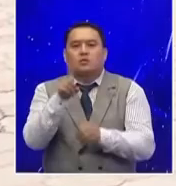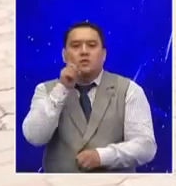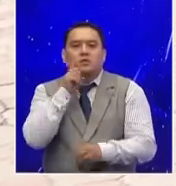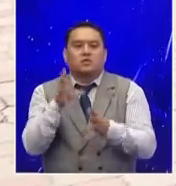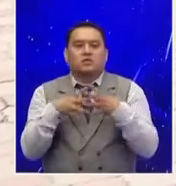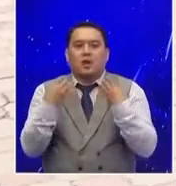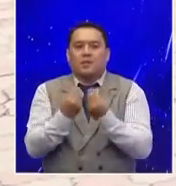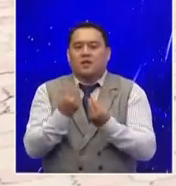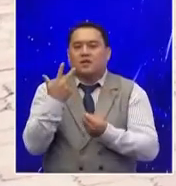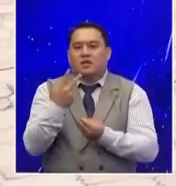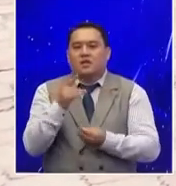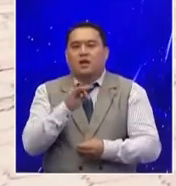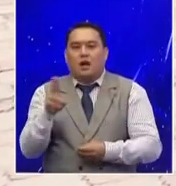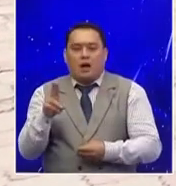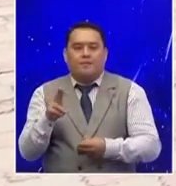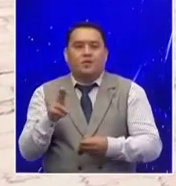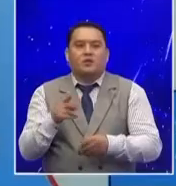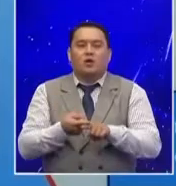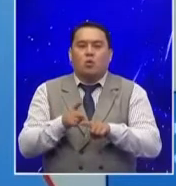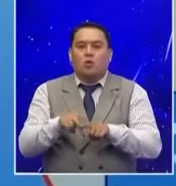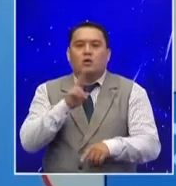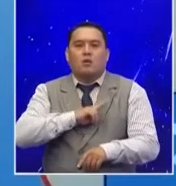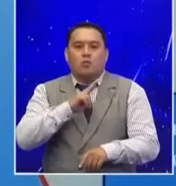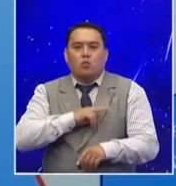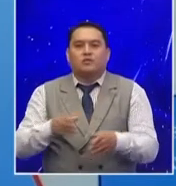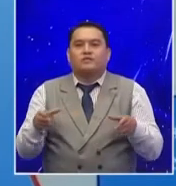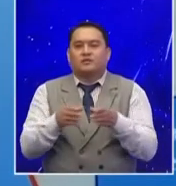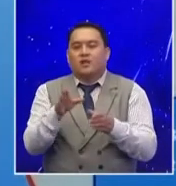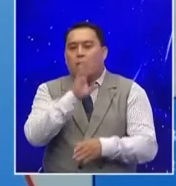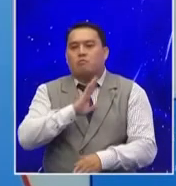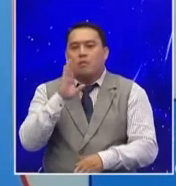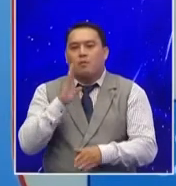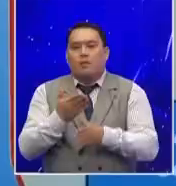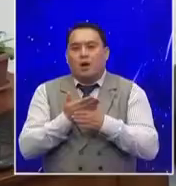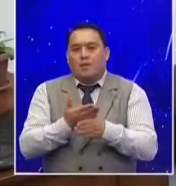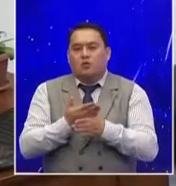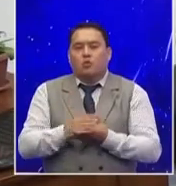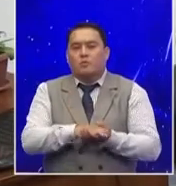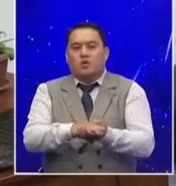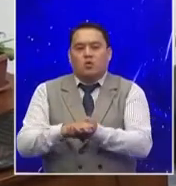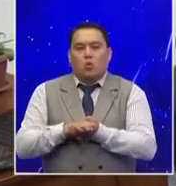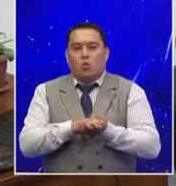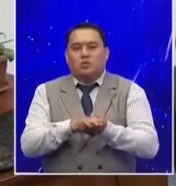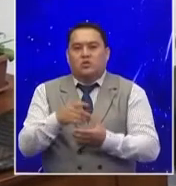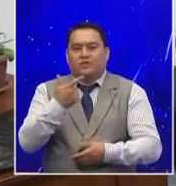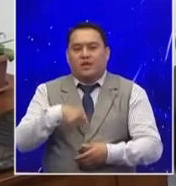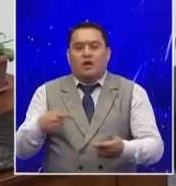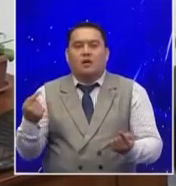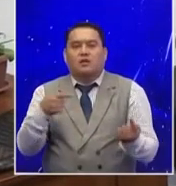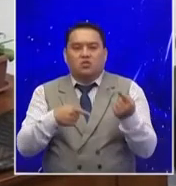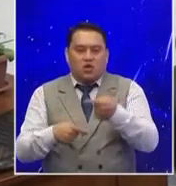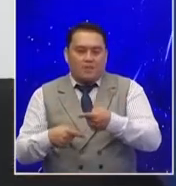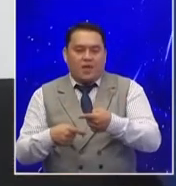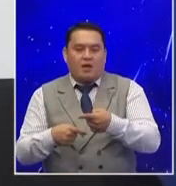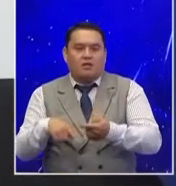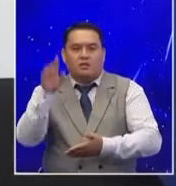семей. 3 из них прошли на республику. Подобная работа, уверены члены Совета матерей, помогает супругам сблизиться и укрепить свои отношения. Именно на